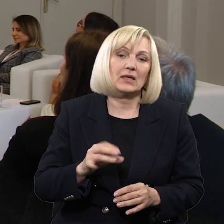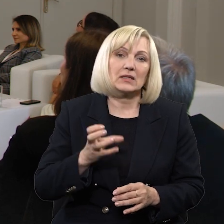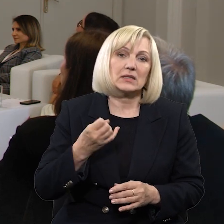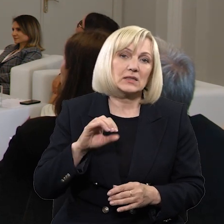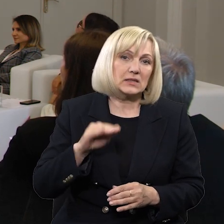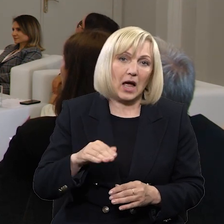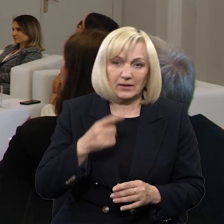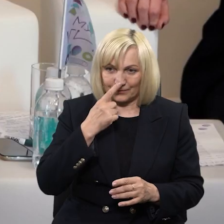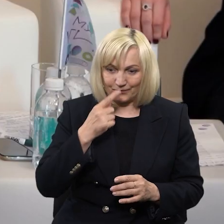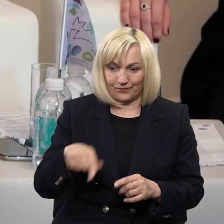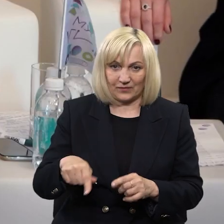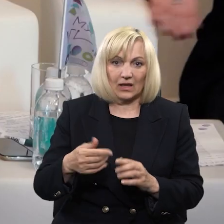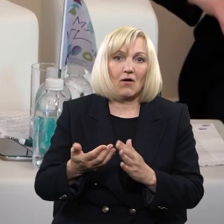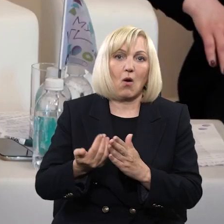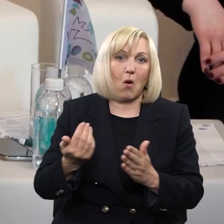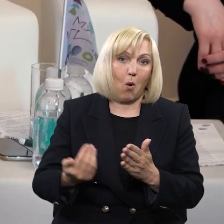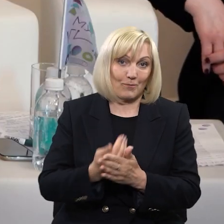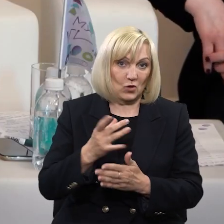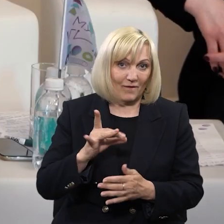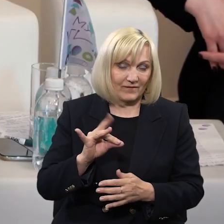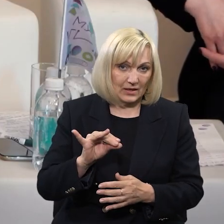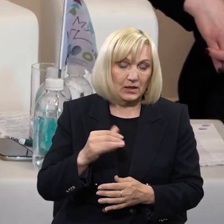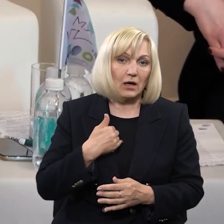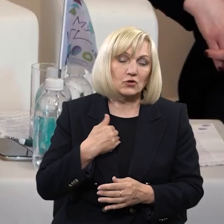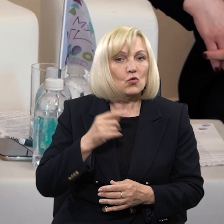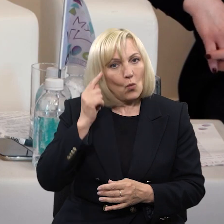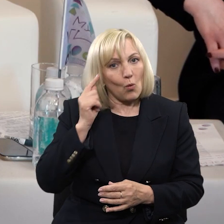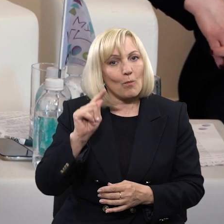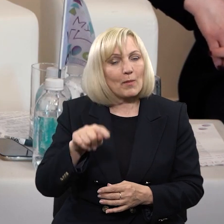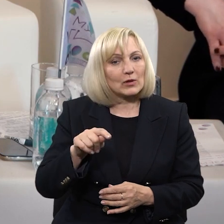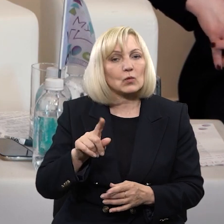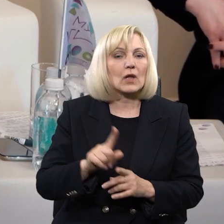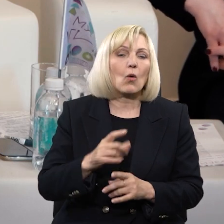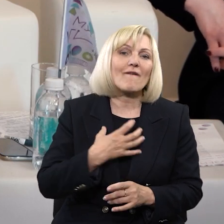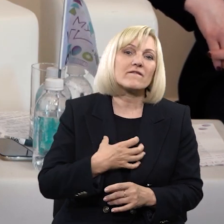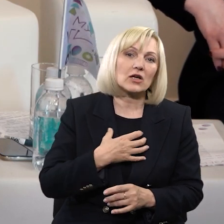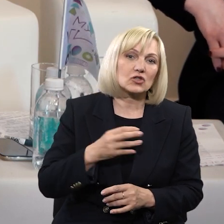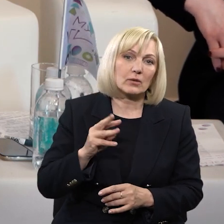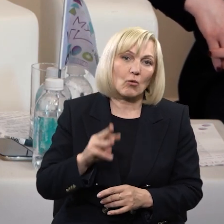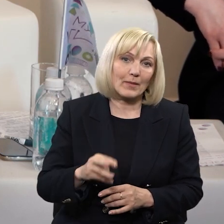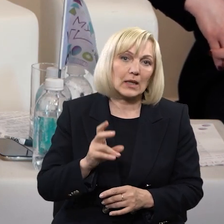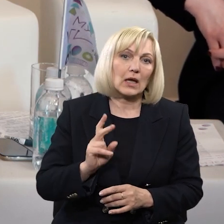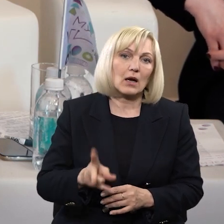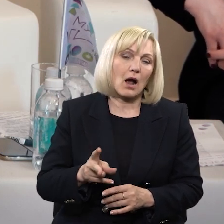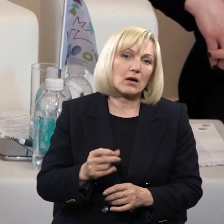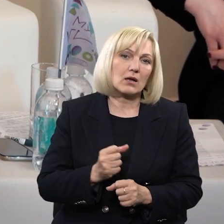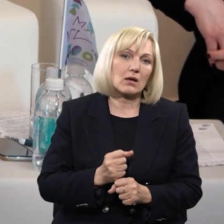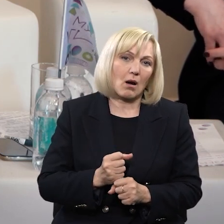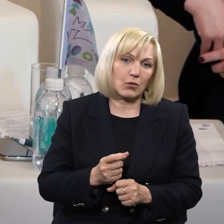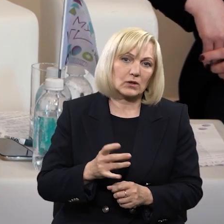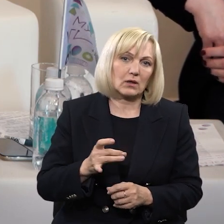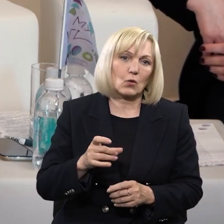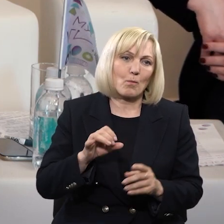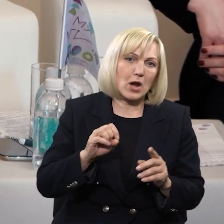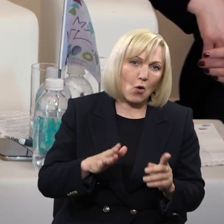сайт обновлен совсем недавно Я бы очень хотела упомянуть такой важный момент как и в работе над